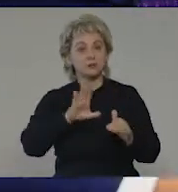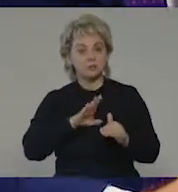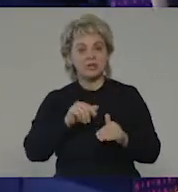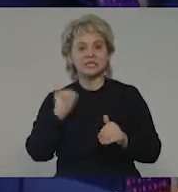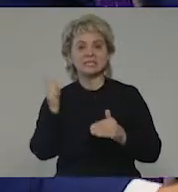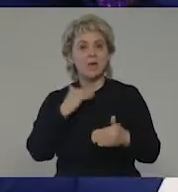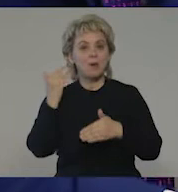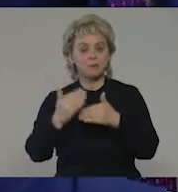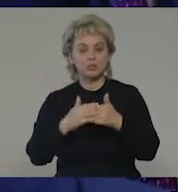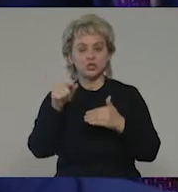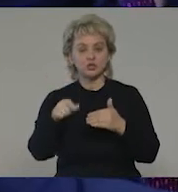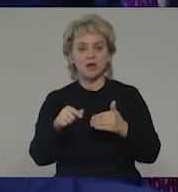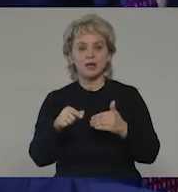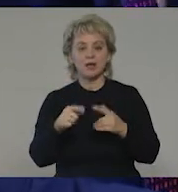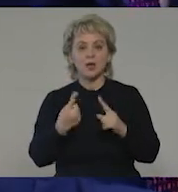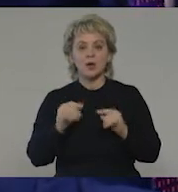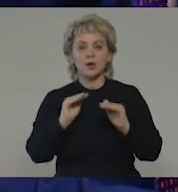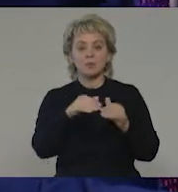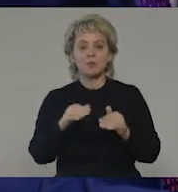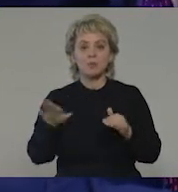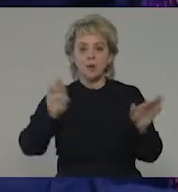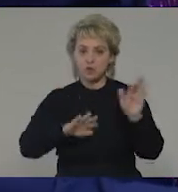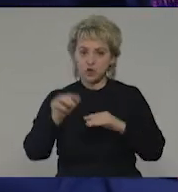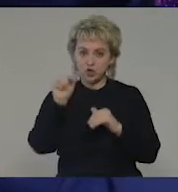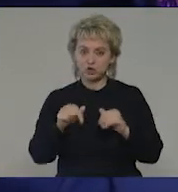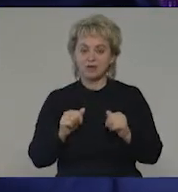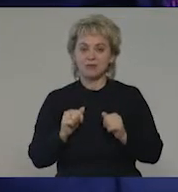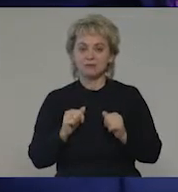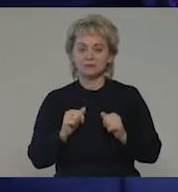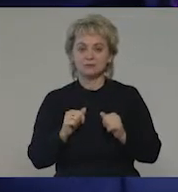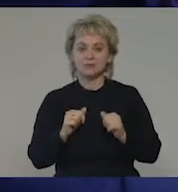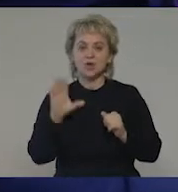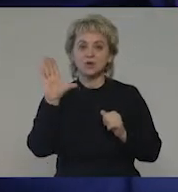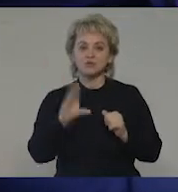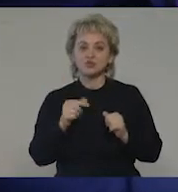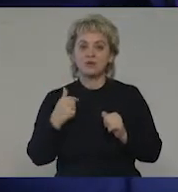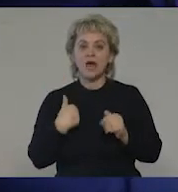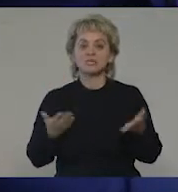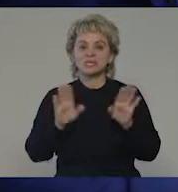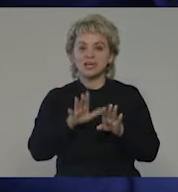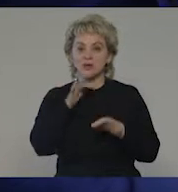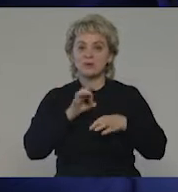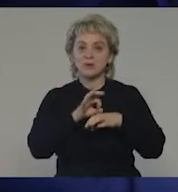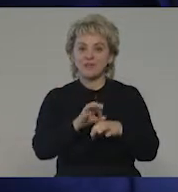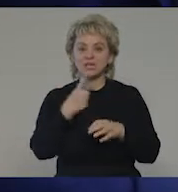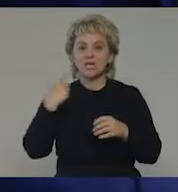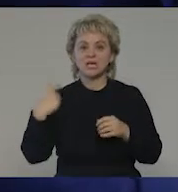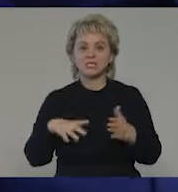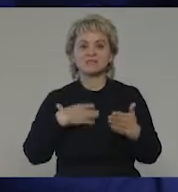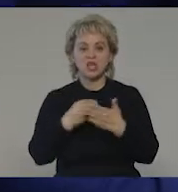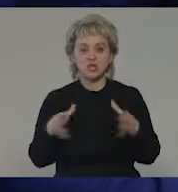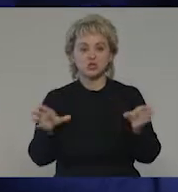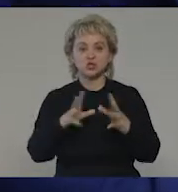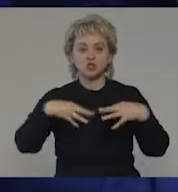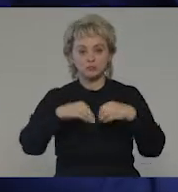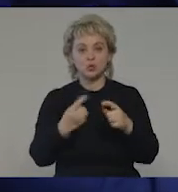На самое ближайшее это Черноморское побережье. Black Sea. Все, и остальное время я проводила в Краснодаре со своей семьей,